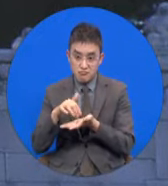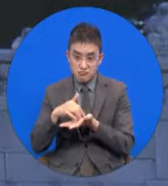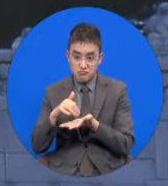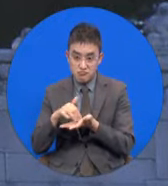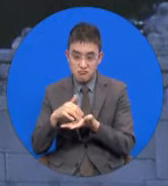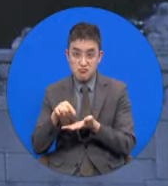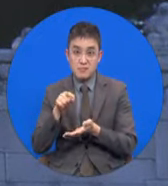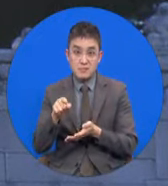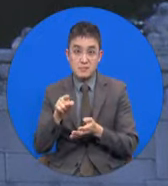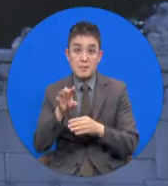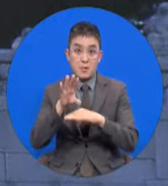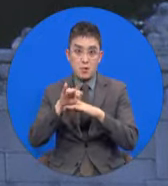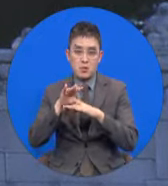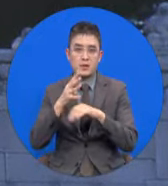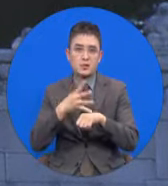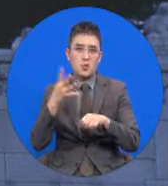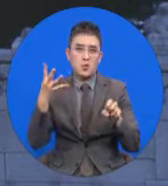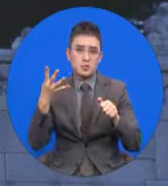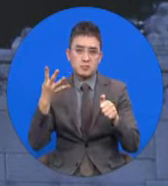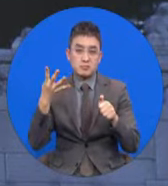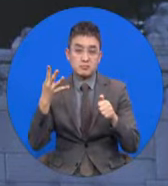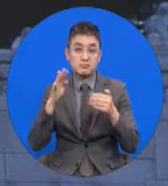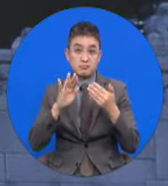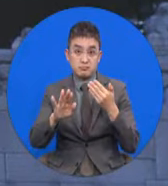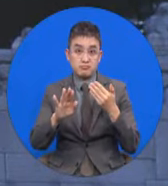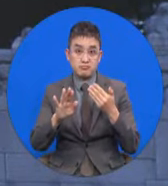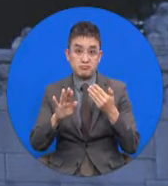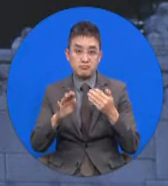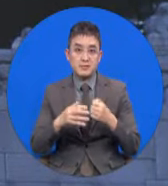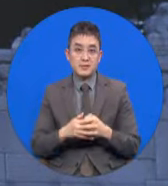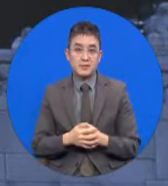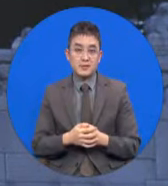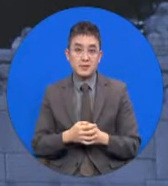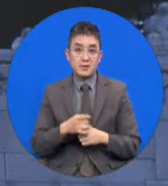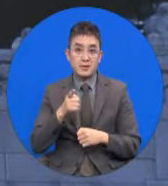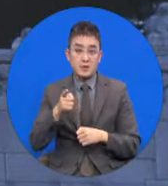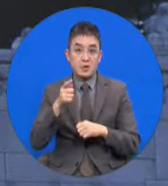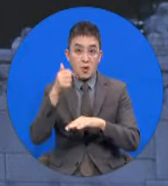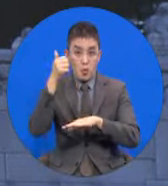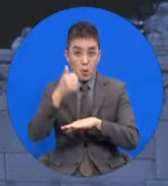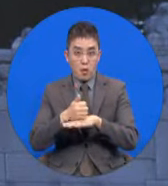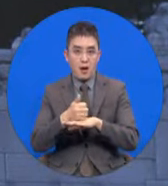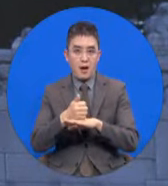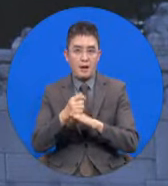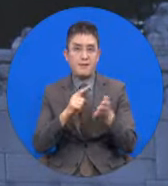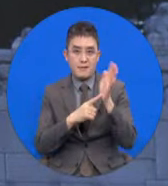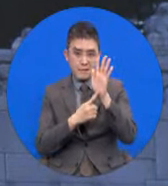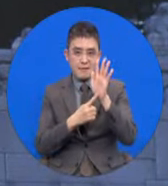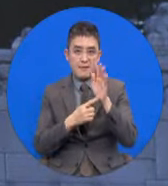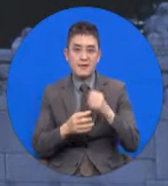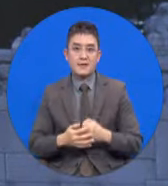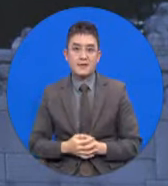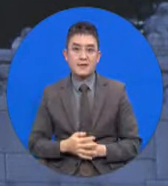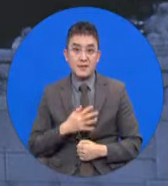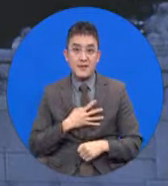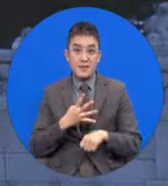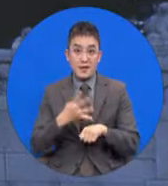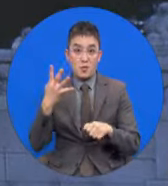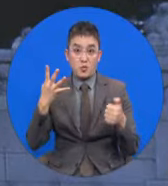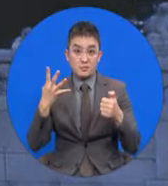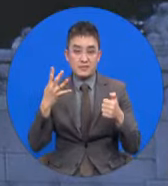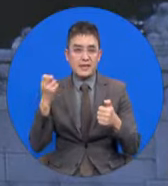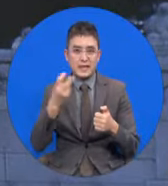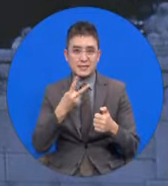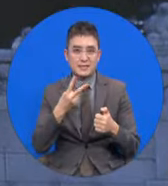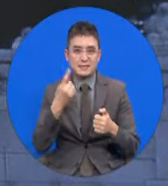채널A가 단독으로 실시한 예측조사 결과도 투표 종료 시점에 맞춰서 바로 공개합니다. 4시 50분에 제가 다시 돌아옵니다.